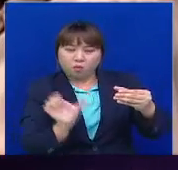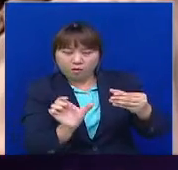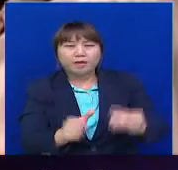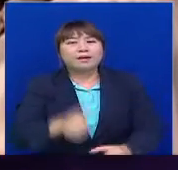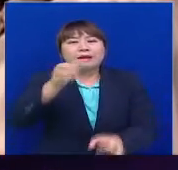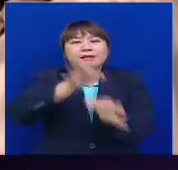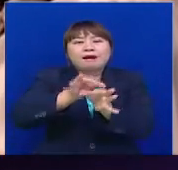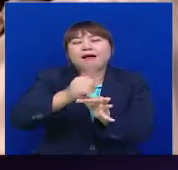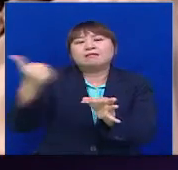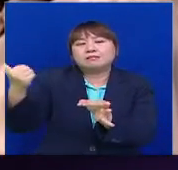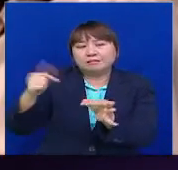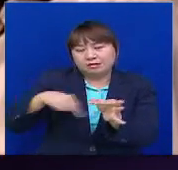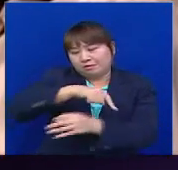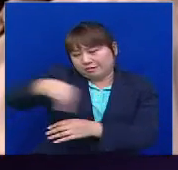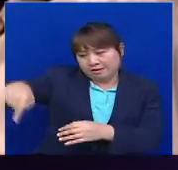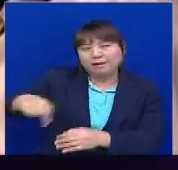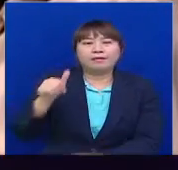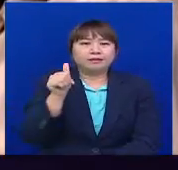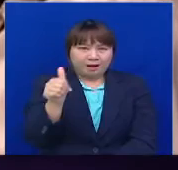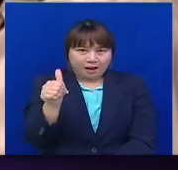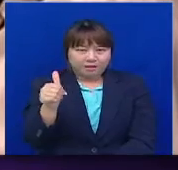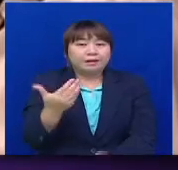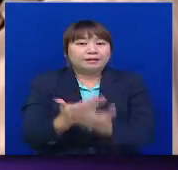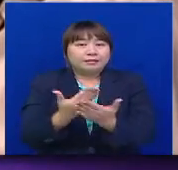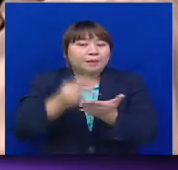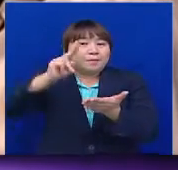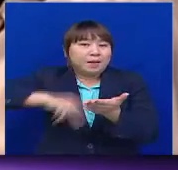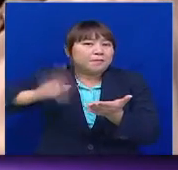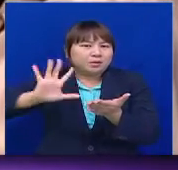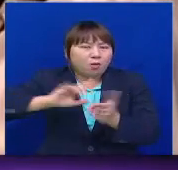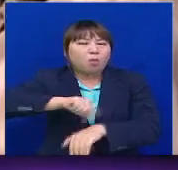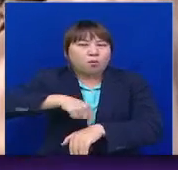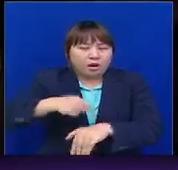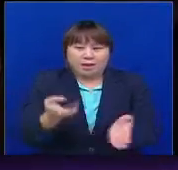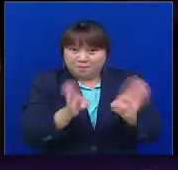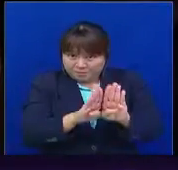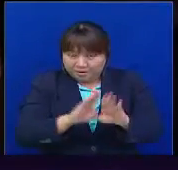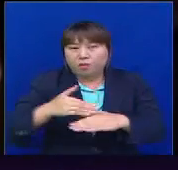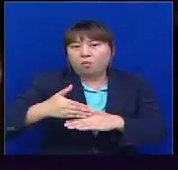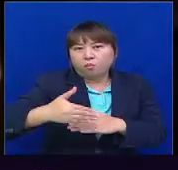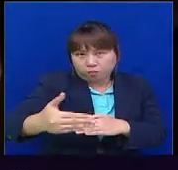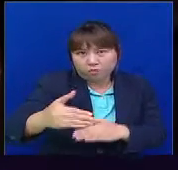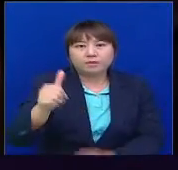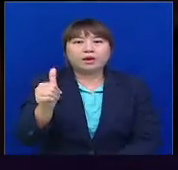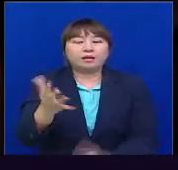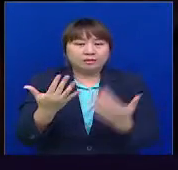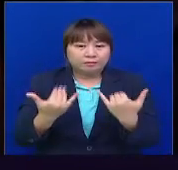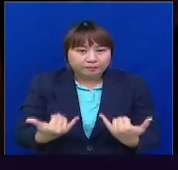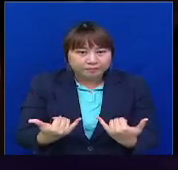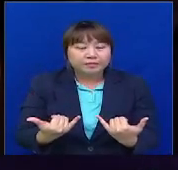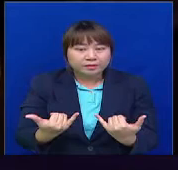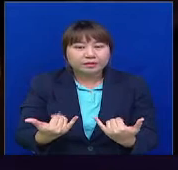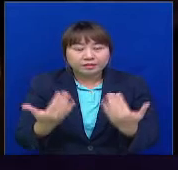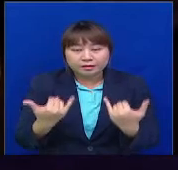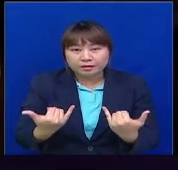ารในเขตพื้นที่เดียวกันโดยไม่เสียค่าธรรมเนียมตลอดระยะเวลาที่ปิดบริการอย่างไรก็ตามยืนยันนะคะว่าเห